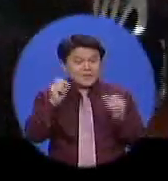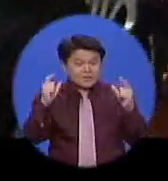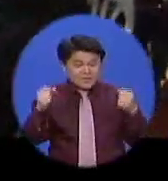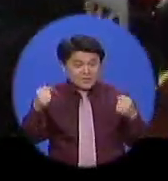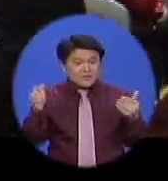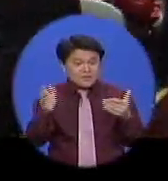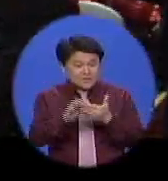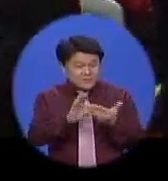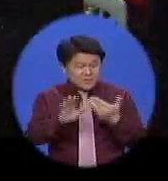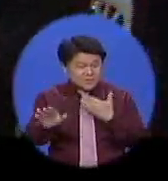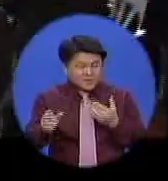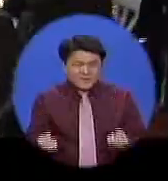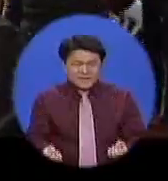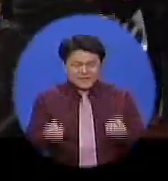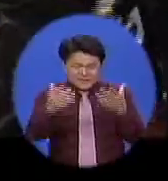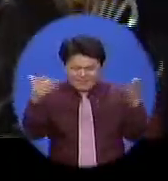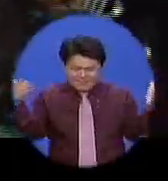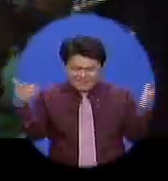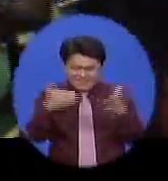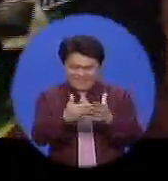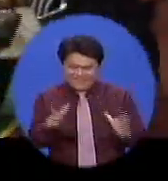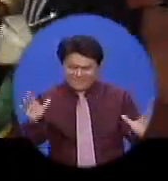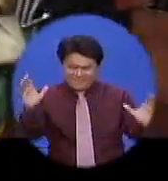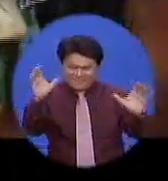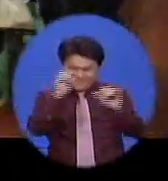모든 행사가 끝이 났는데요.